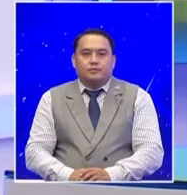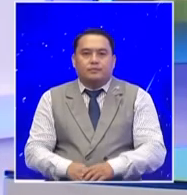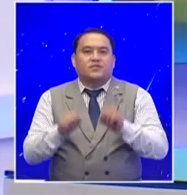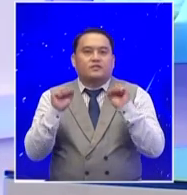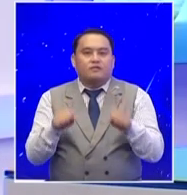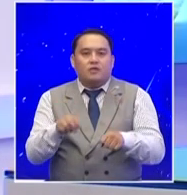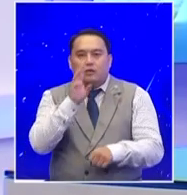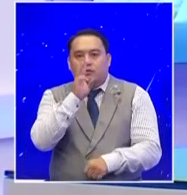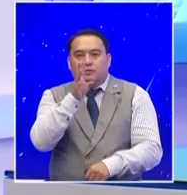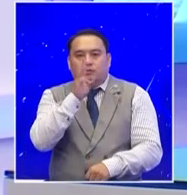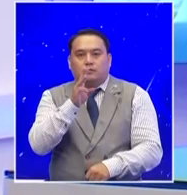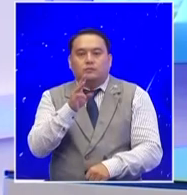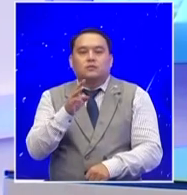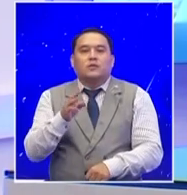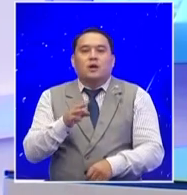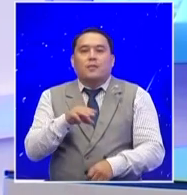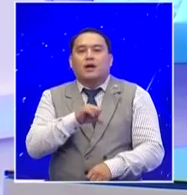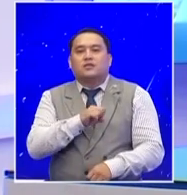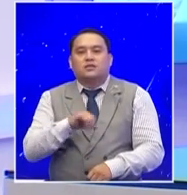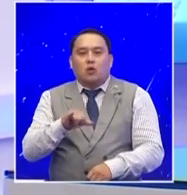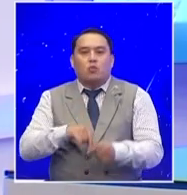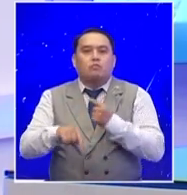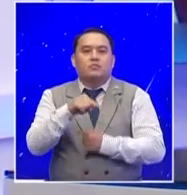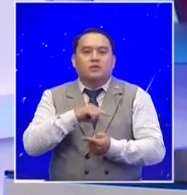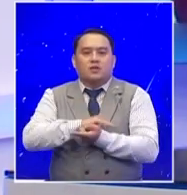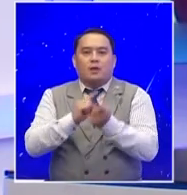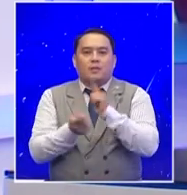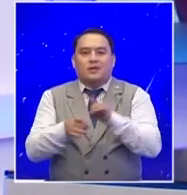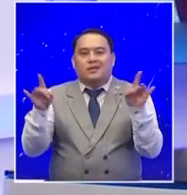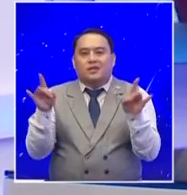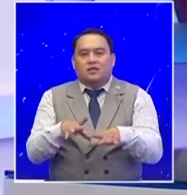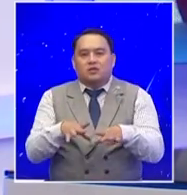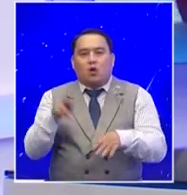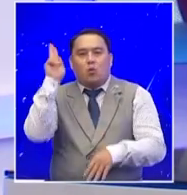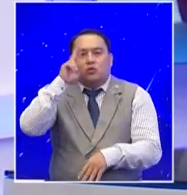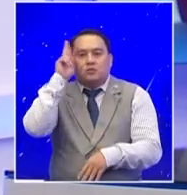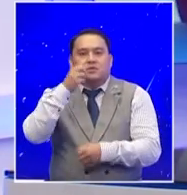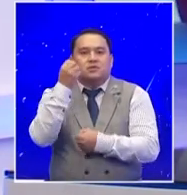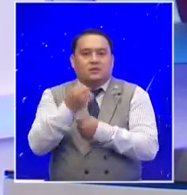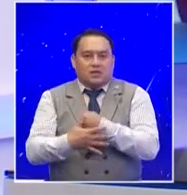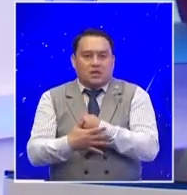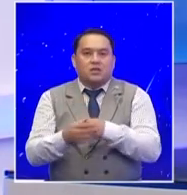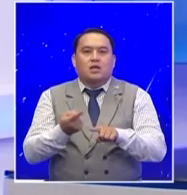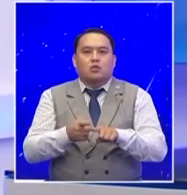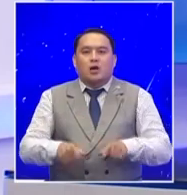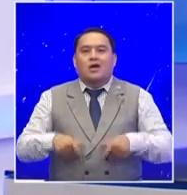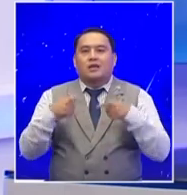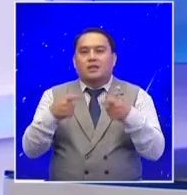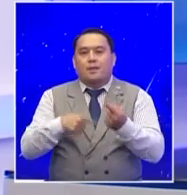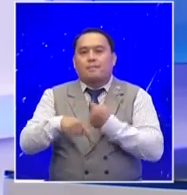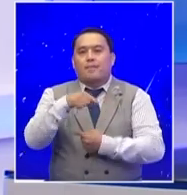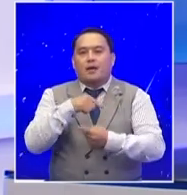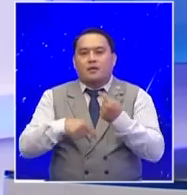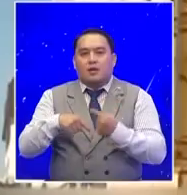Возможность для заработка. Магистауские бизнесмены в период пандемии переоборудуют рестораны под учебные центры. На такой шаг предприниматели